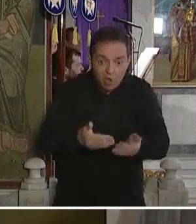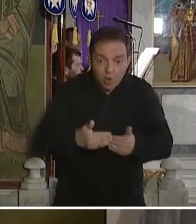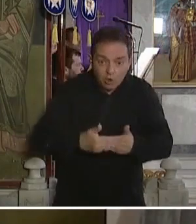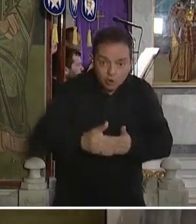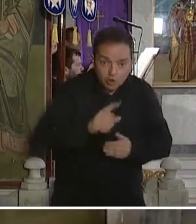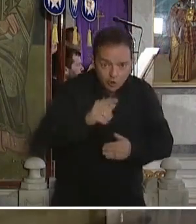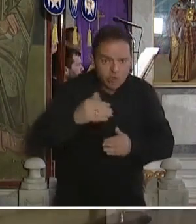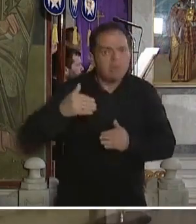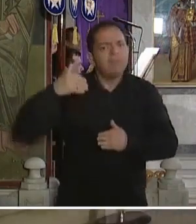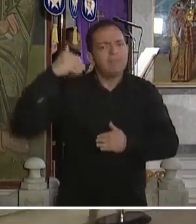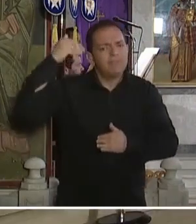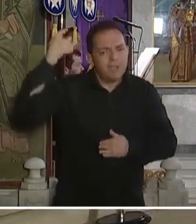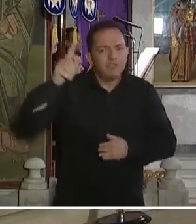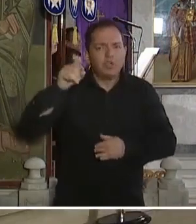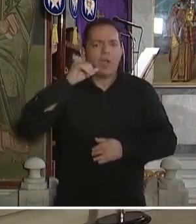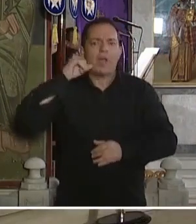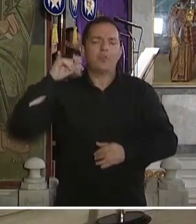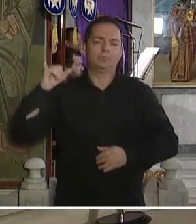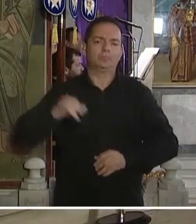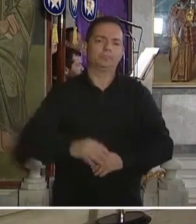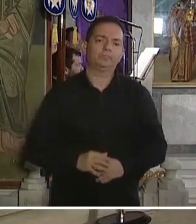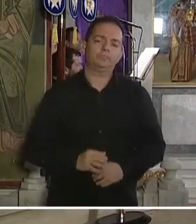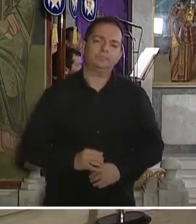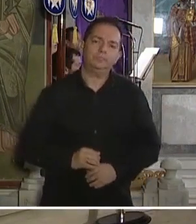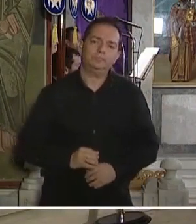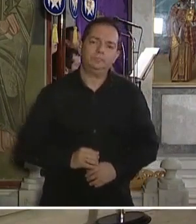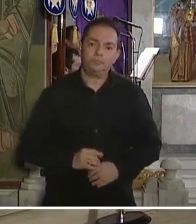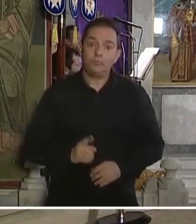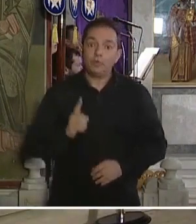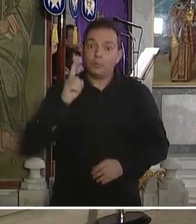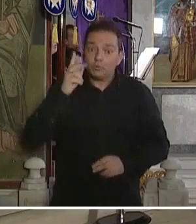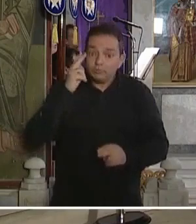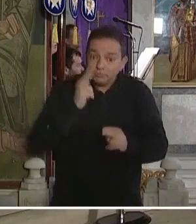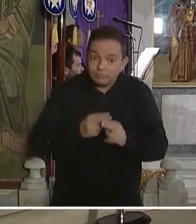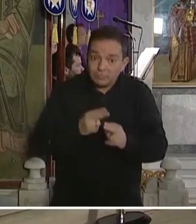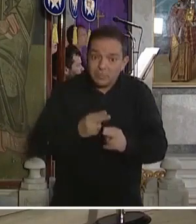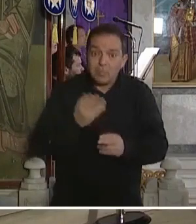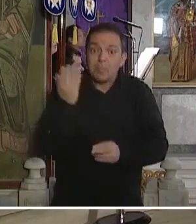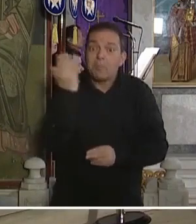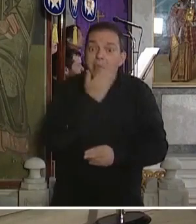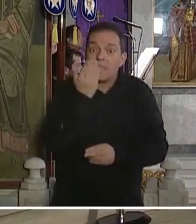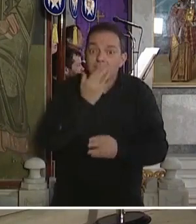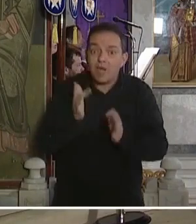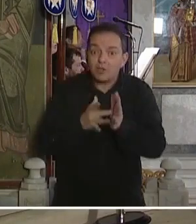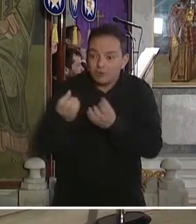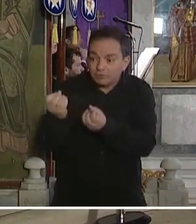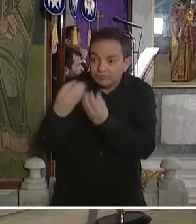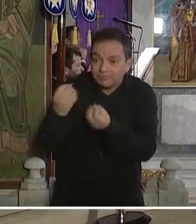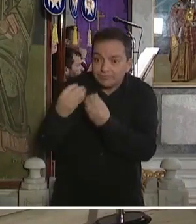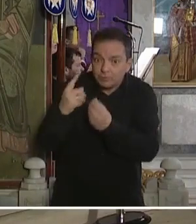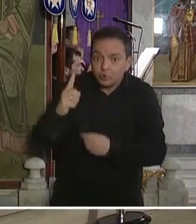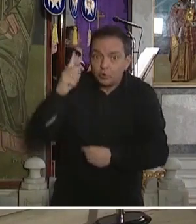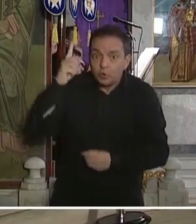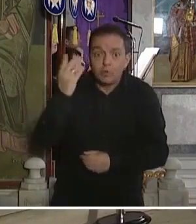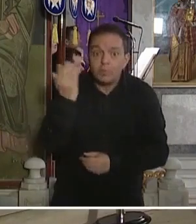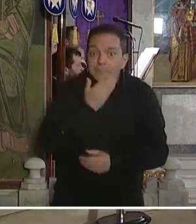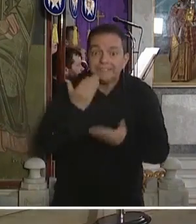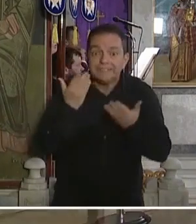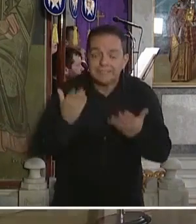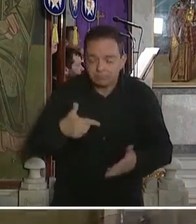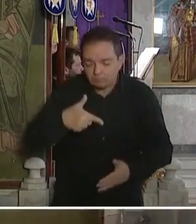άλλη. Η πρώτη μαθητεία λοιπόν για να μπούμε λίγο στο μυστήριο του Θεού είναι η ταπείνωση, η